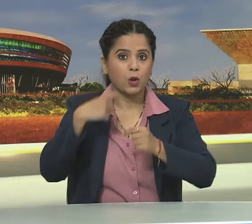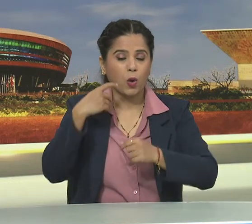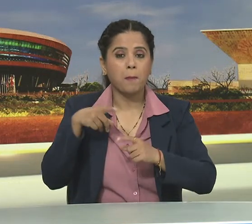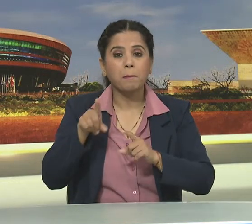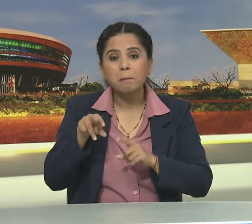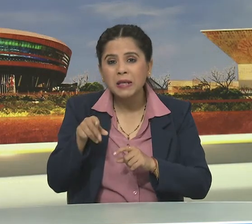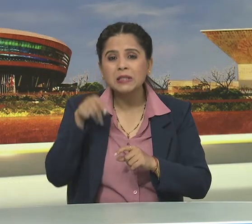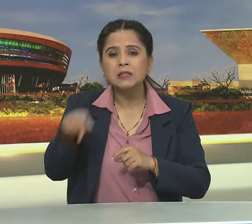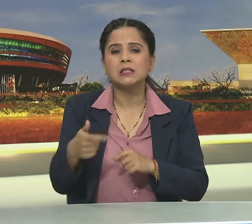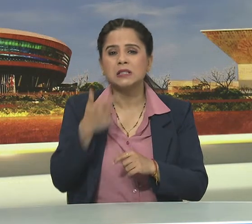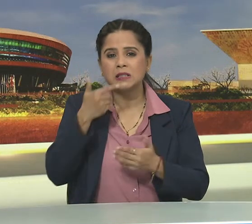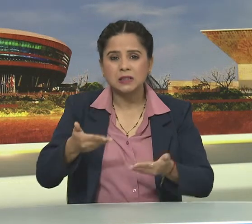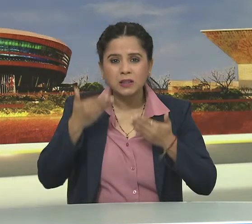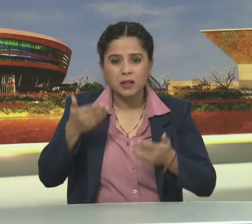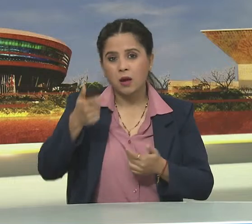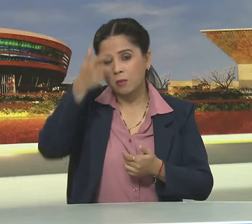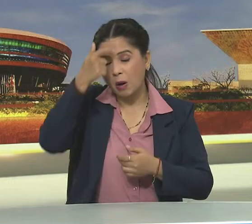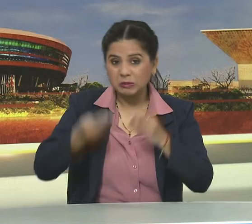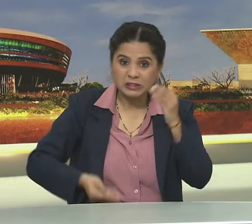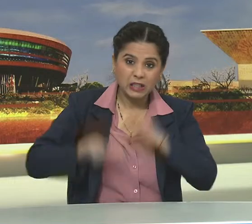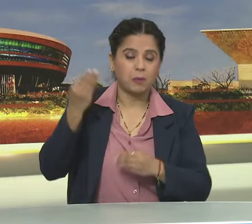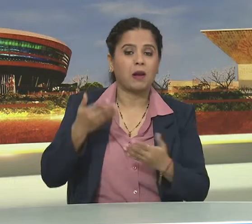दर्ज किया गया।